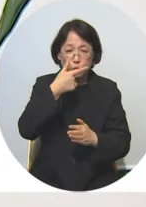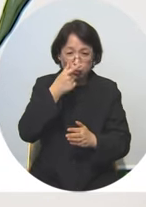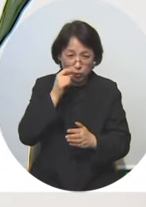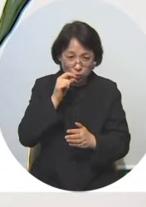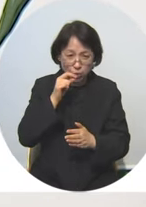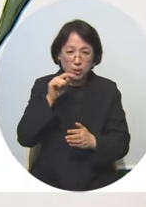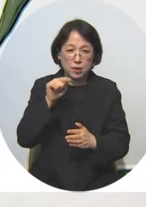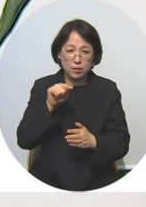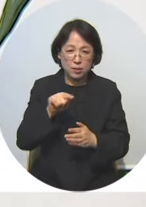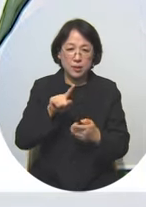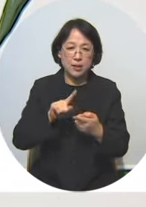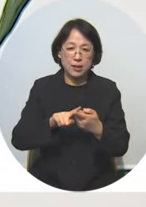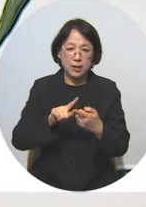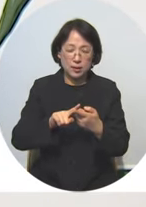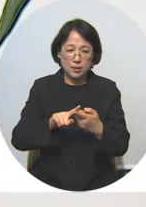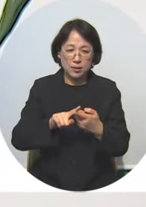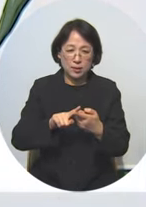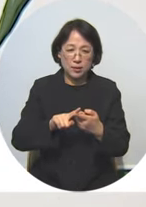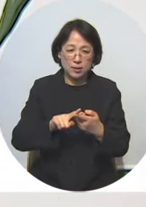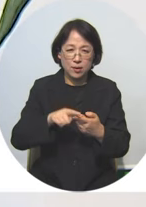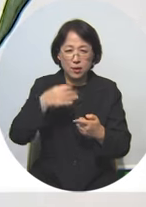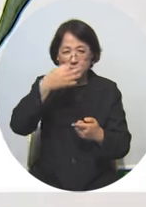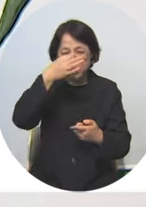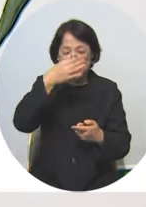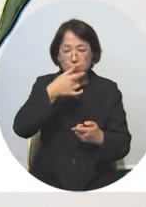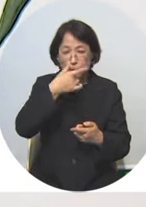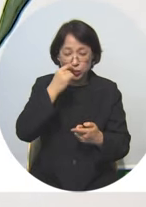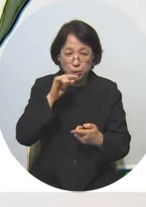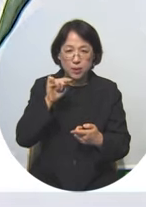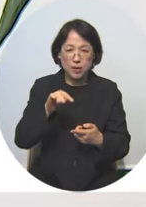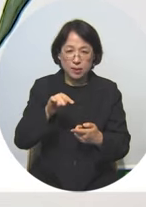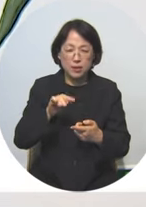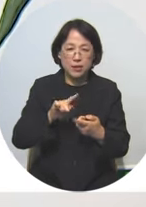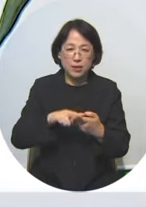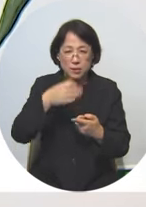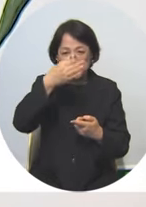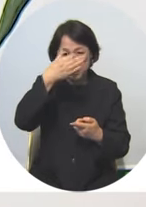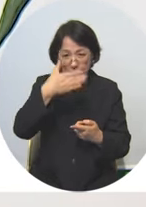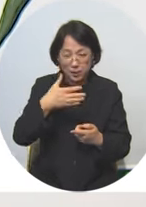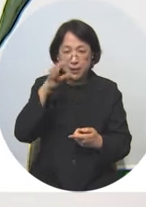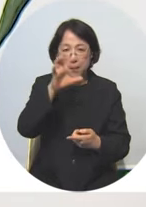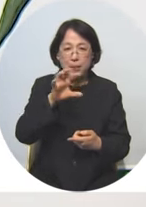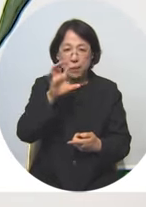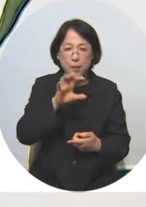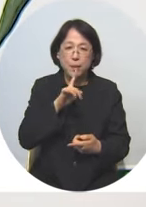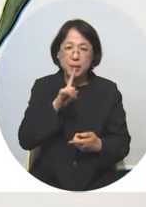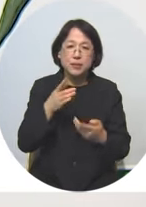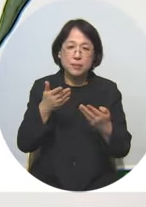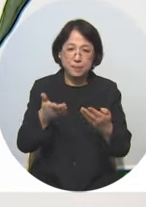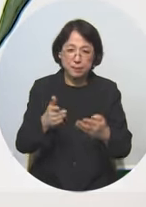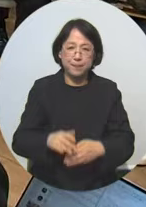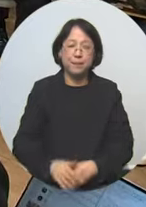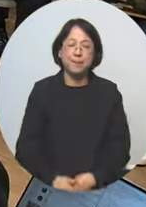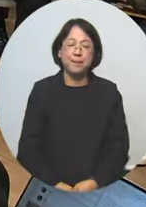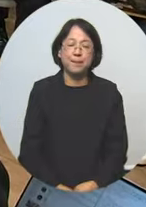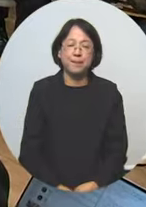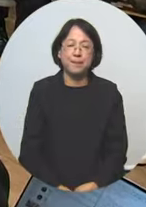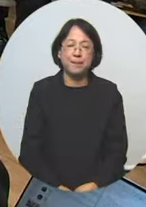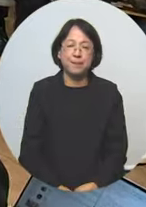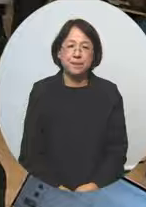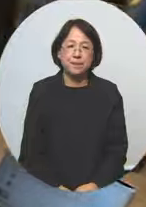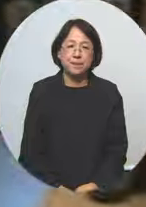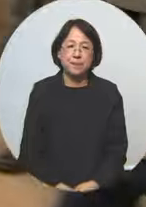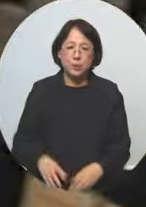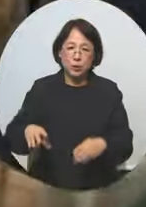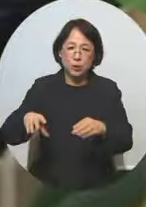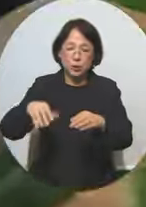있어서 대단히 미흡했던 점에 대해서 다시 한번 죄송하다는 말씀을 드립니다. 특히